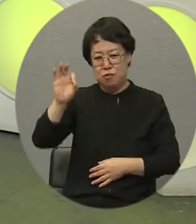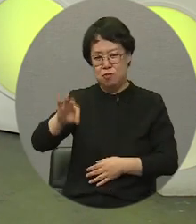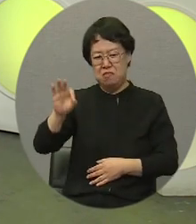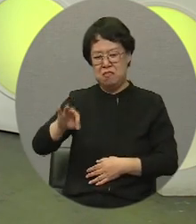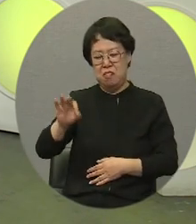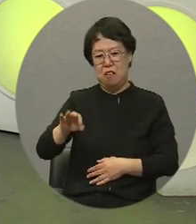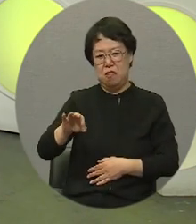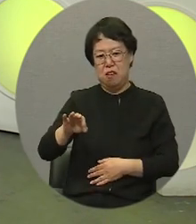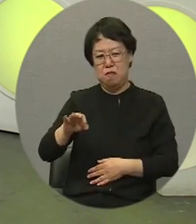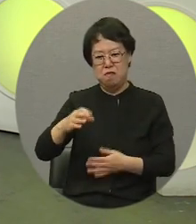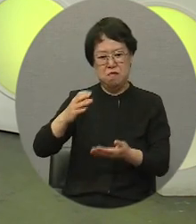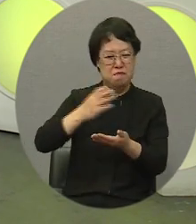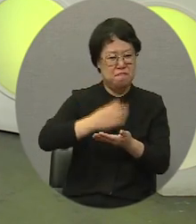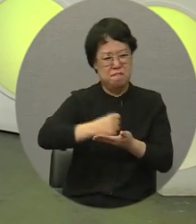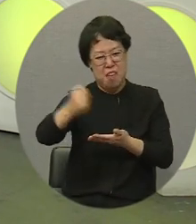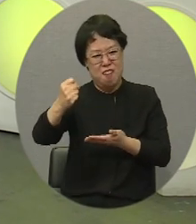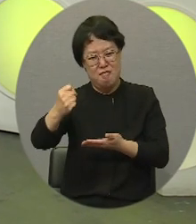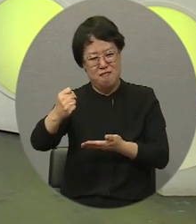밟아버렸다